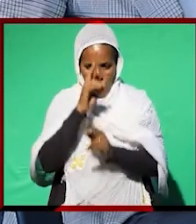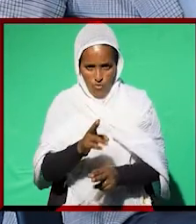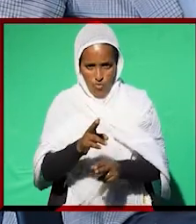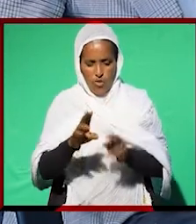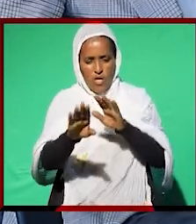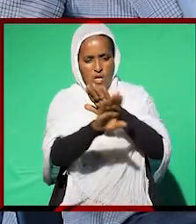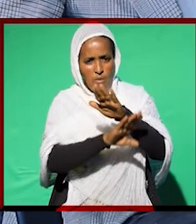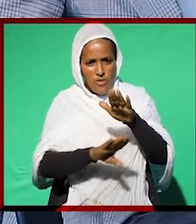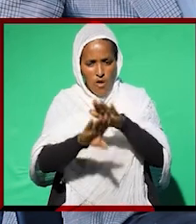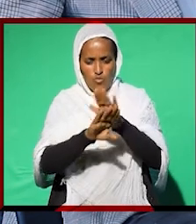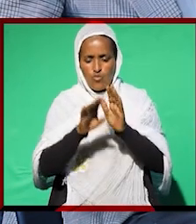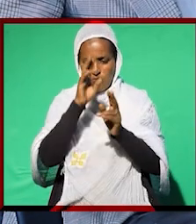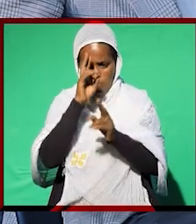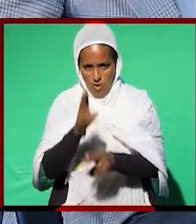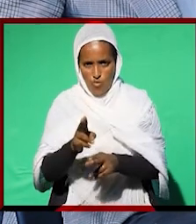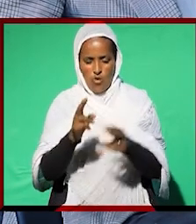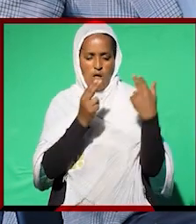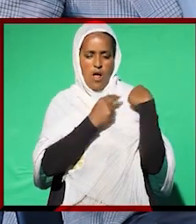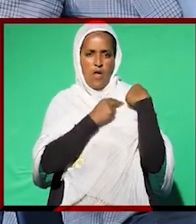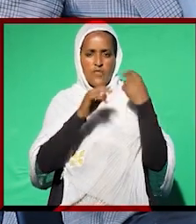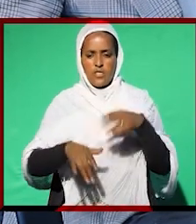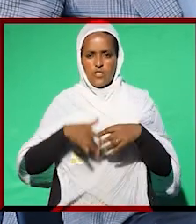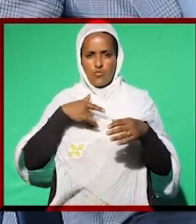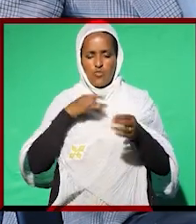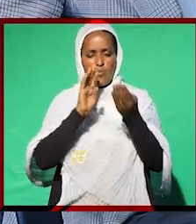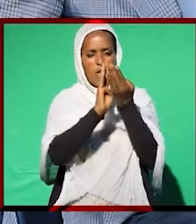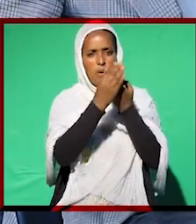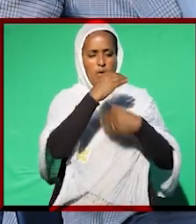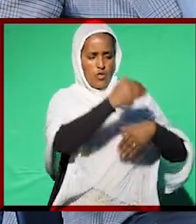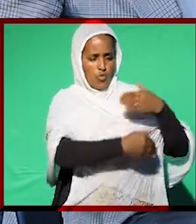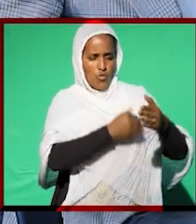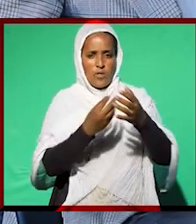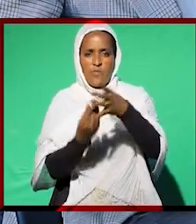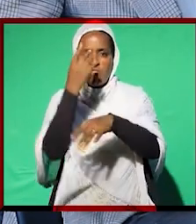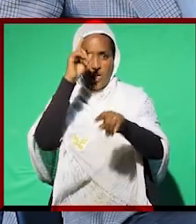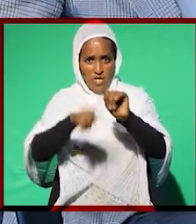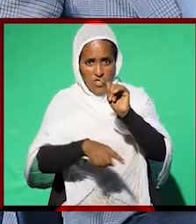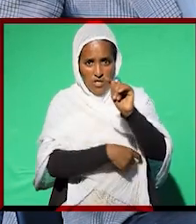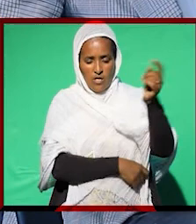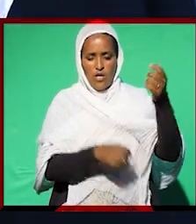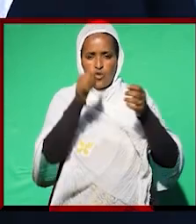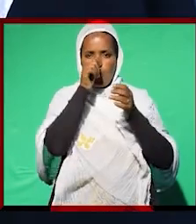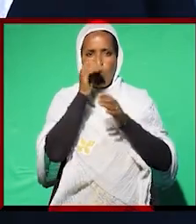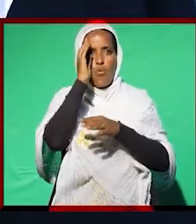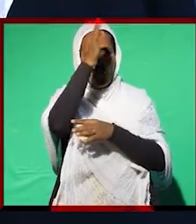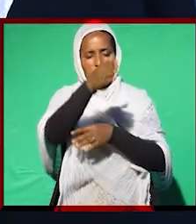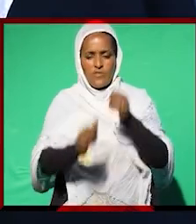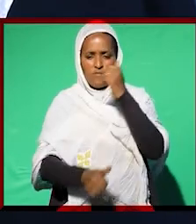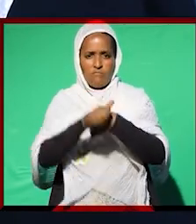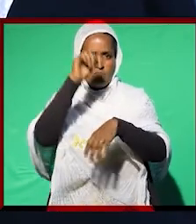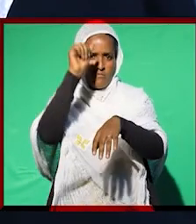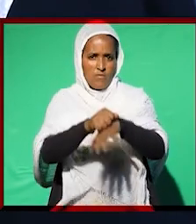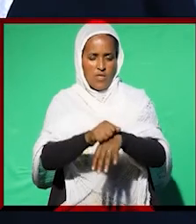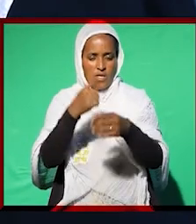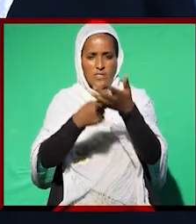የበላዩን አክብሮ የበታቹንም እንደ ኃላፊነት ተሰምቶት የሚንከባከብ ትውልድ መፍጠር ካልቻል ኢትዮጵያችን